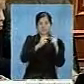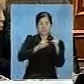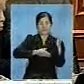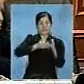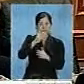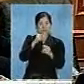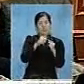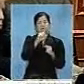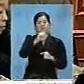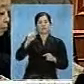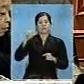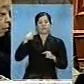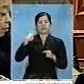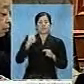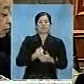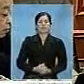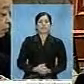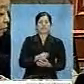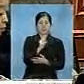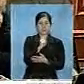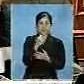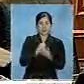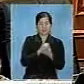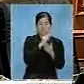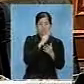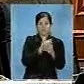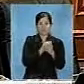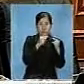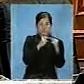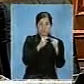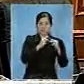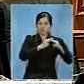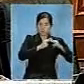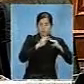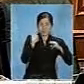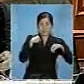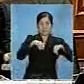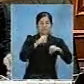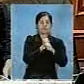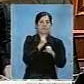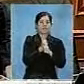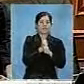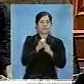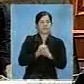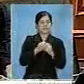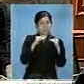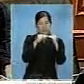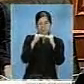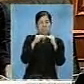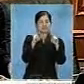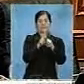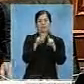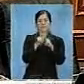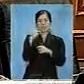านสมาชิกก็จะถูกนำมาใช้ถ้าหากมีการดำเนินงานกับภาคเอกชนจะไม่มีรายใหญ่อะไรที่มีสิทธิพิเศษเหนือใ